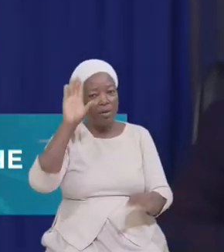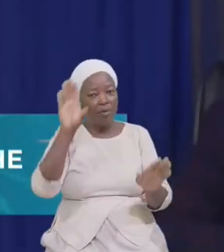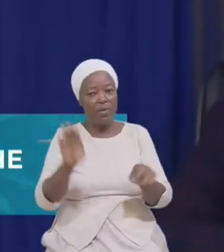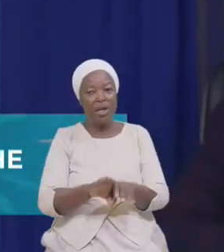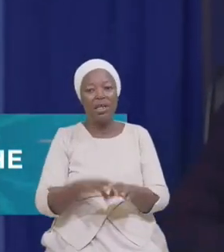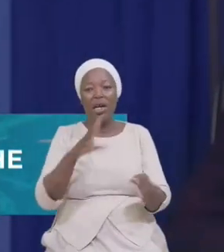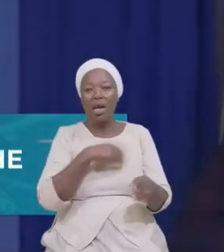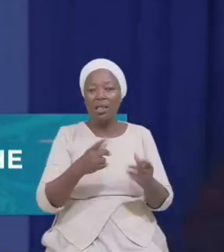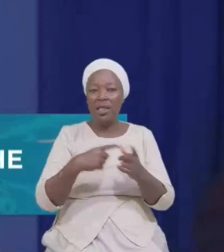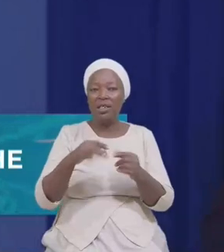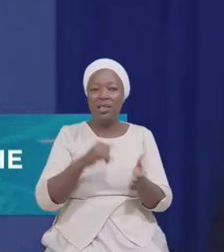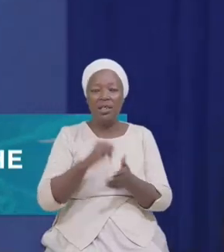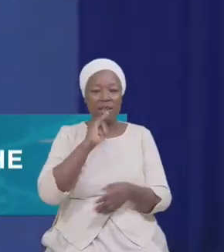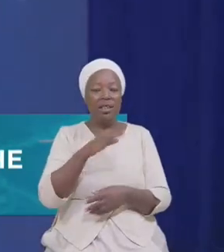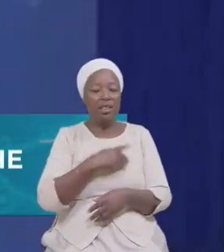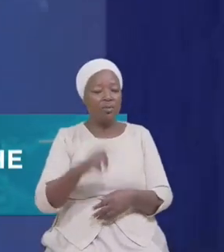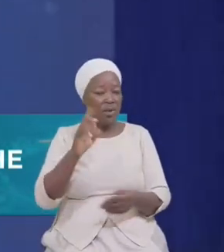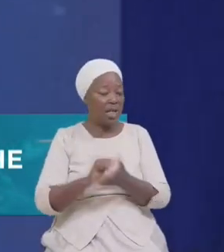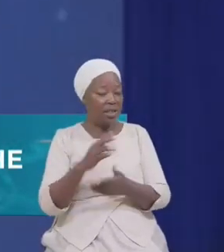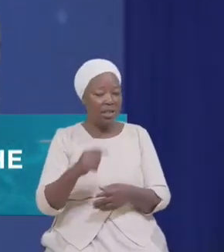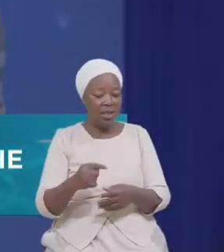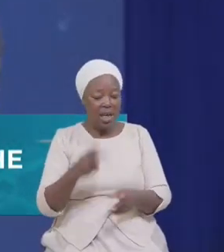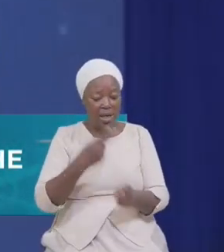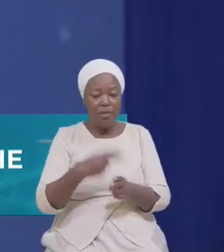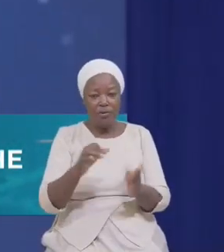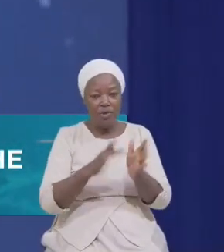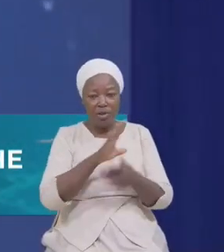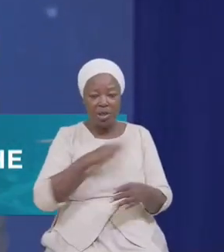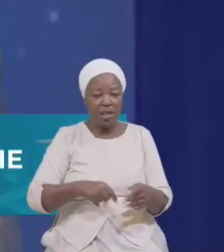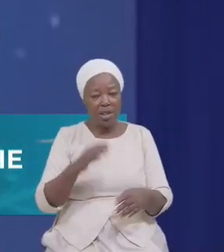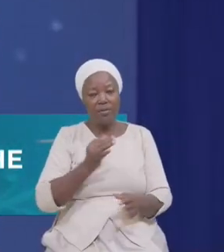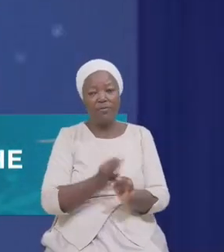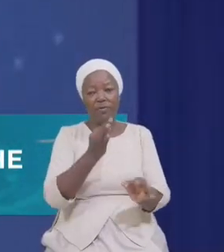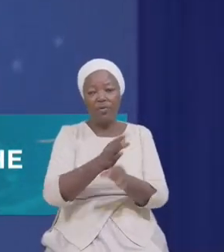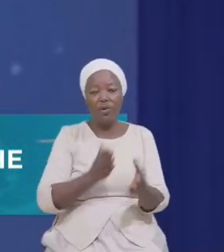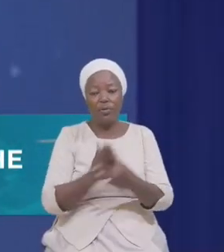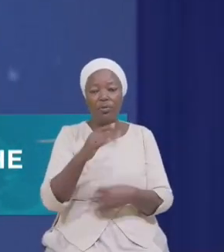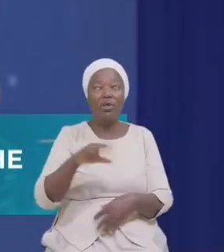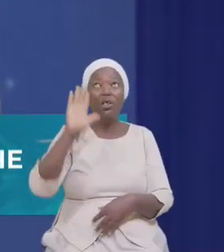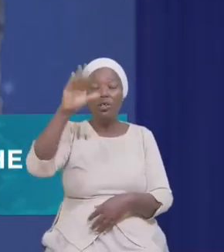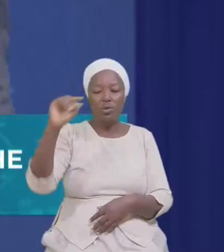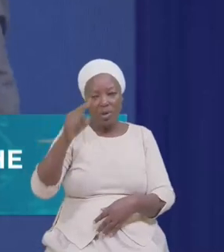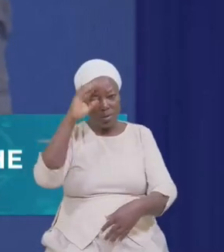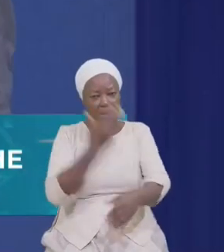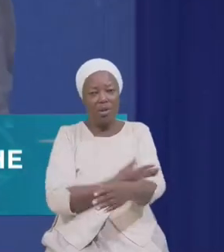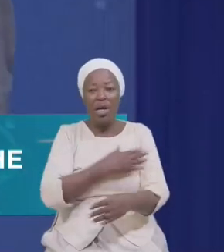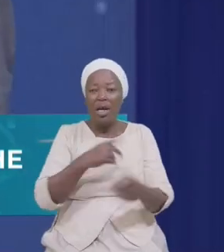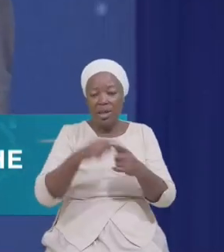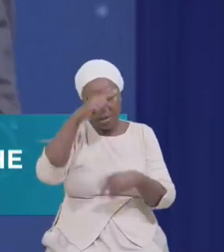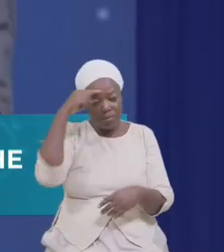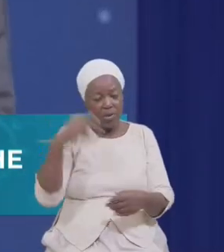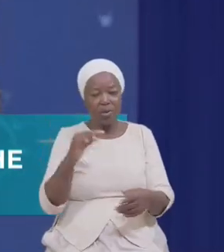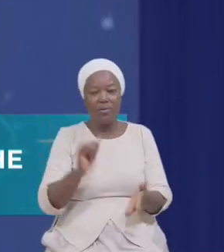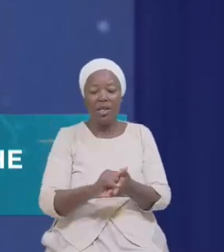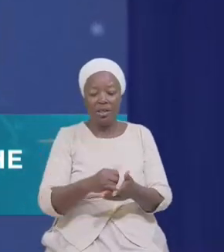a faite avec son peuple à travers son Fils unique. Et il dit, pour cela donc, de nouvelles choses